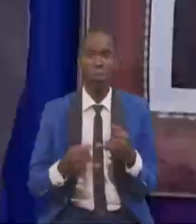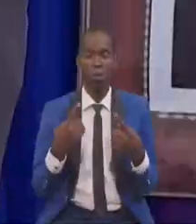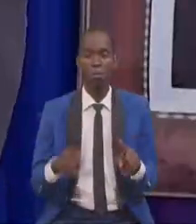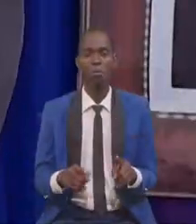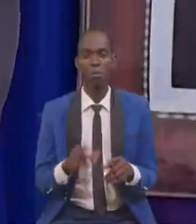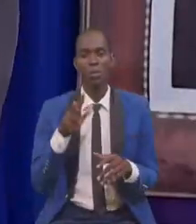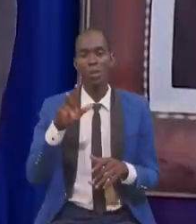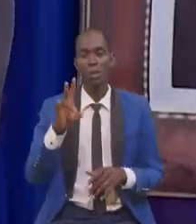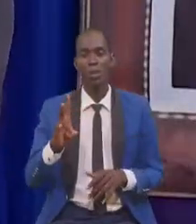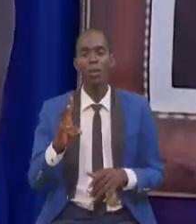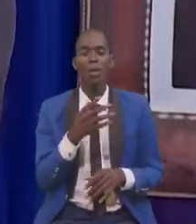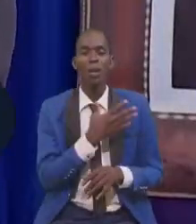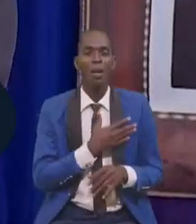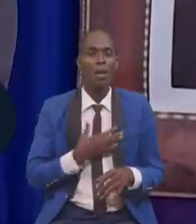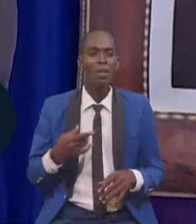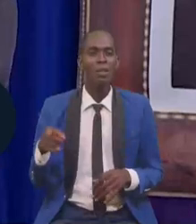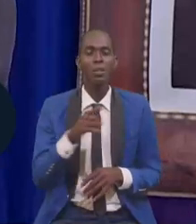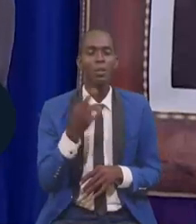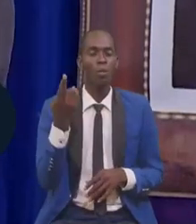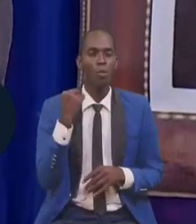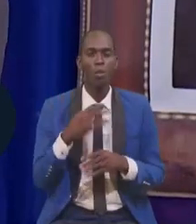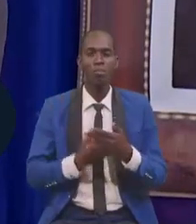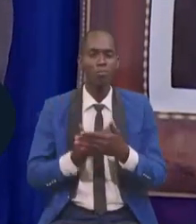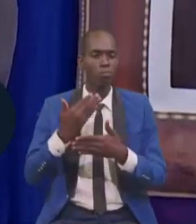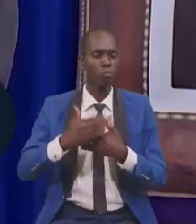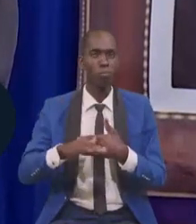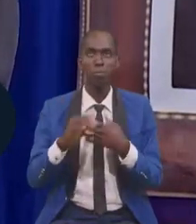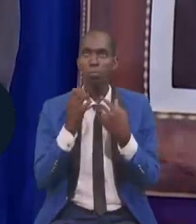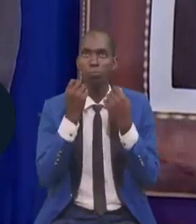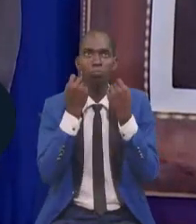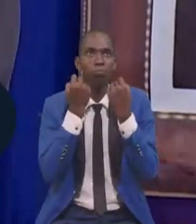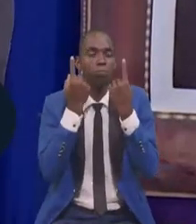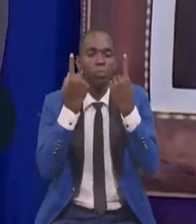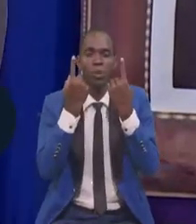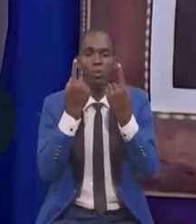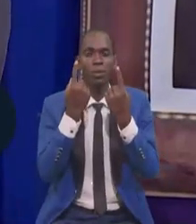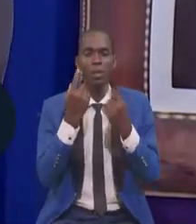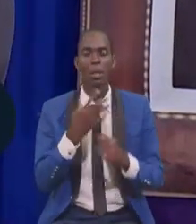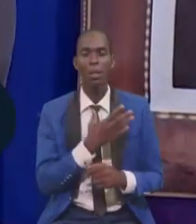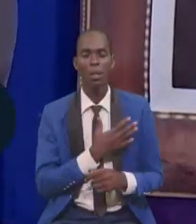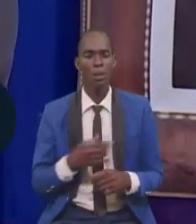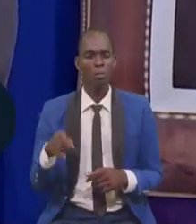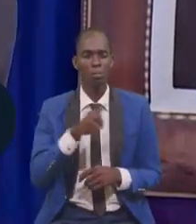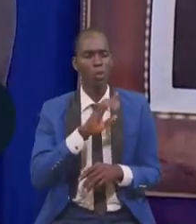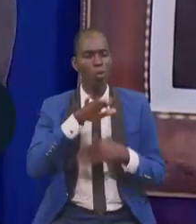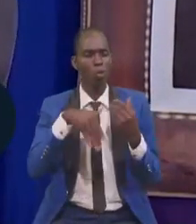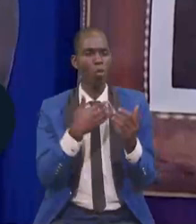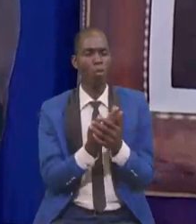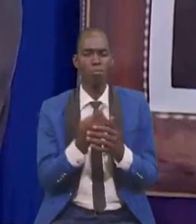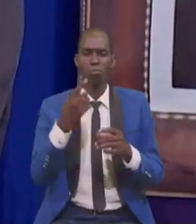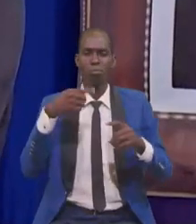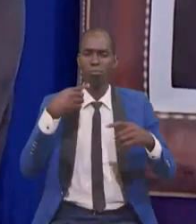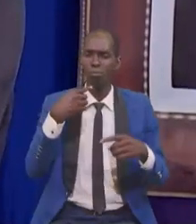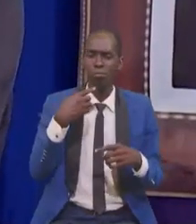37. 37. Ils étaient dans le plus grand étonnement. Il disait,